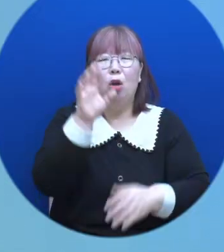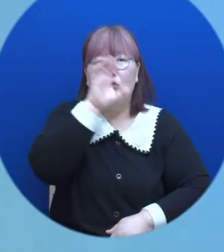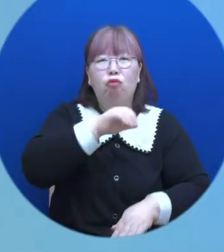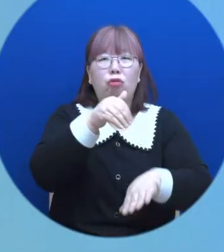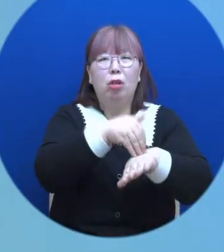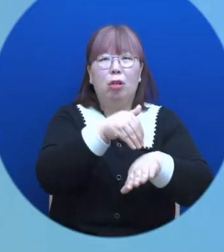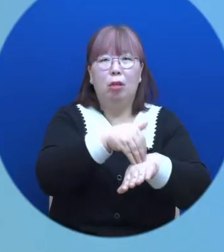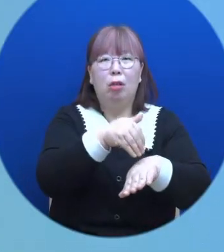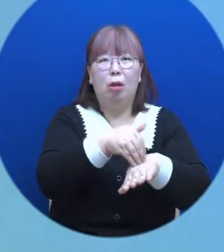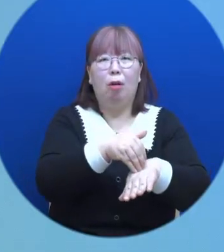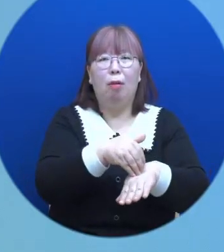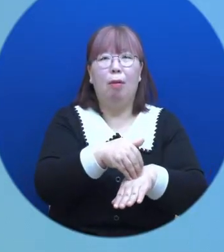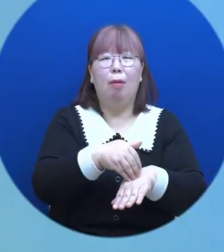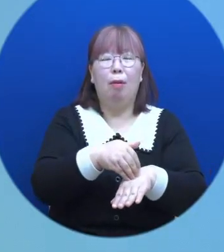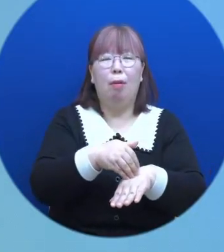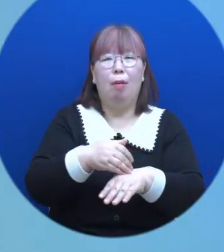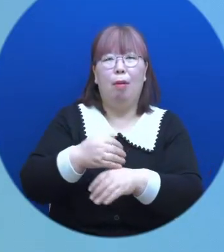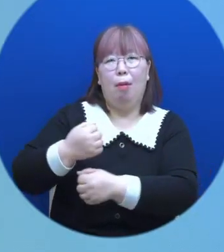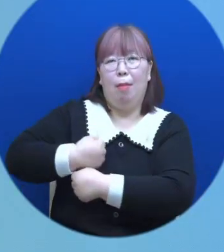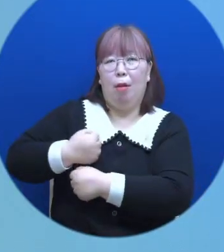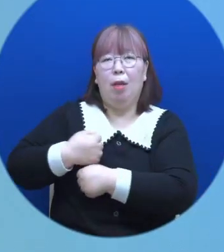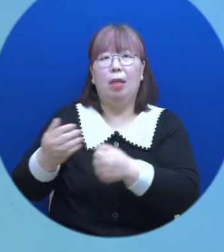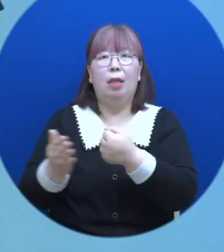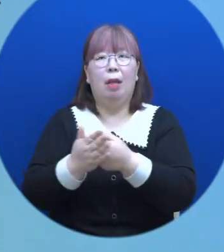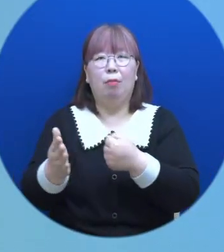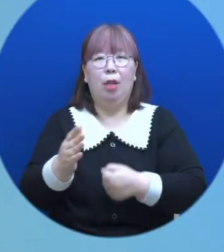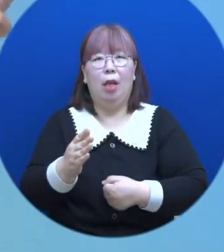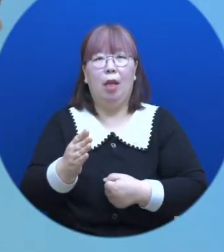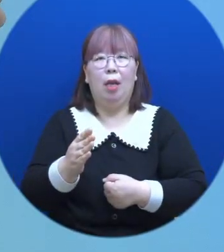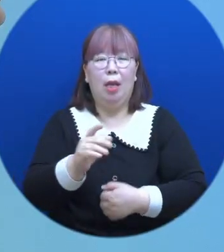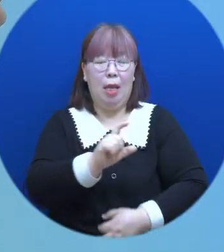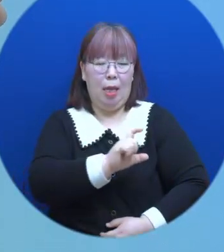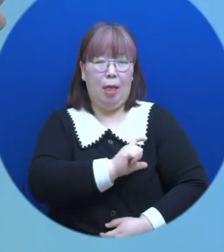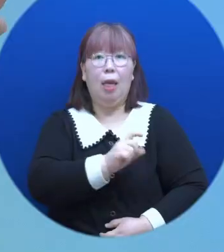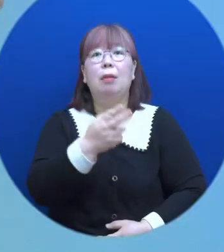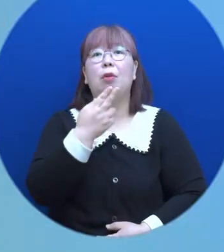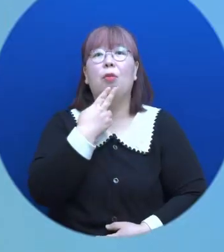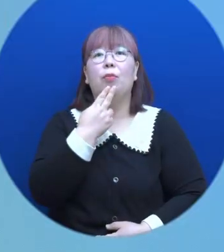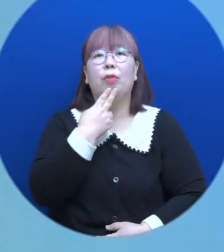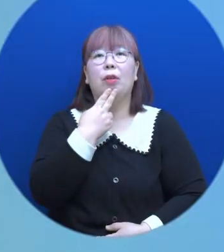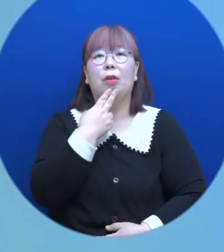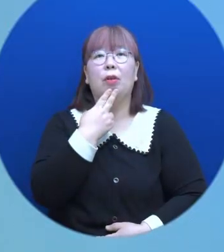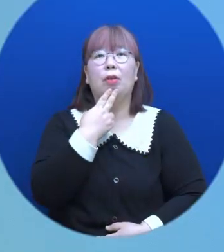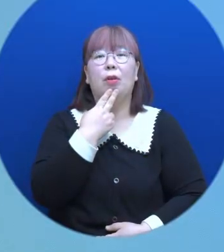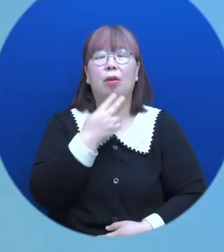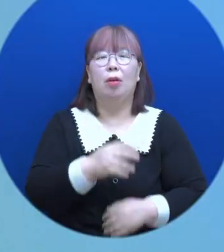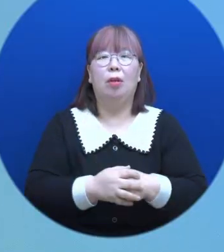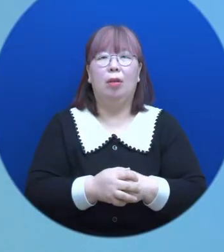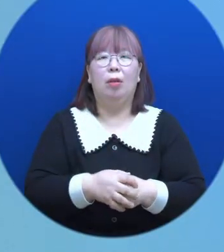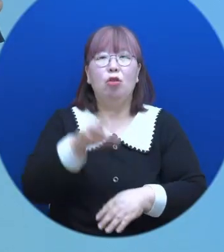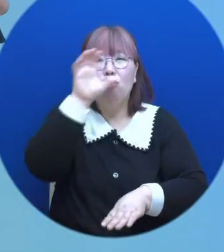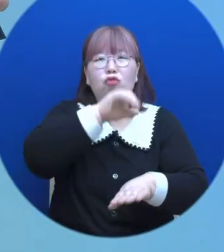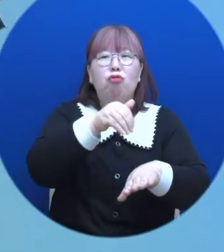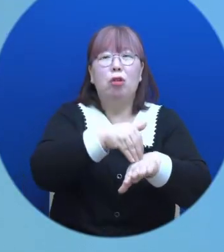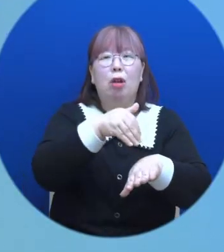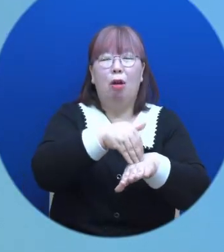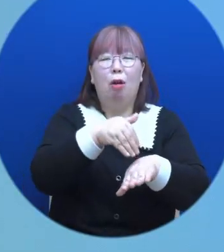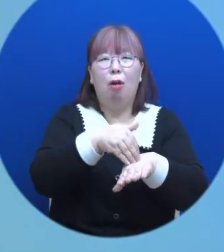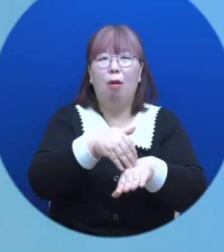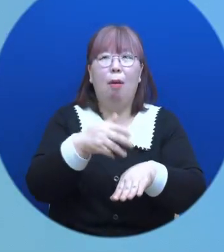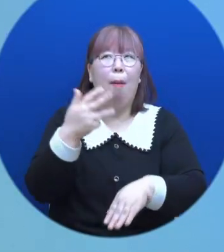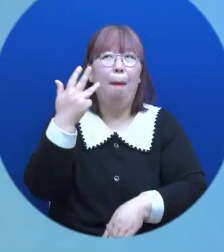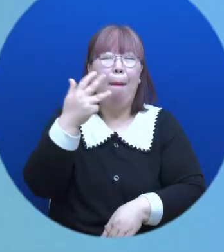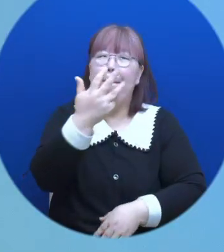훈련병이어서 계급이 없어요. 계급 없이 훈련병으로 훈련을